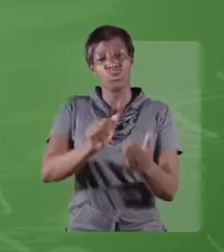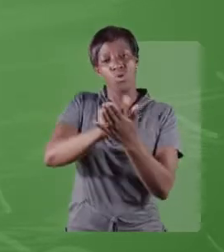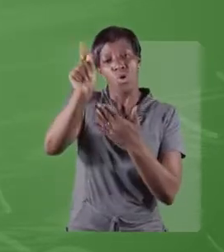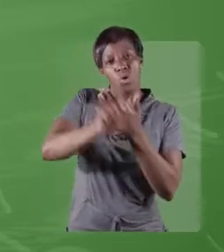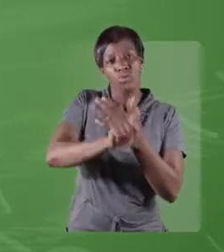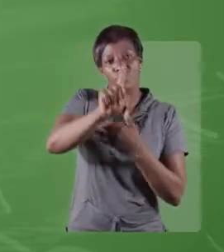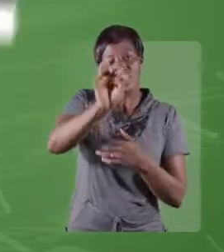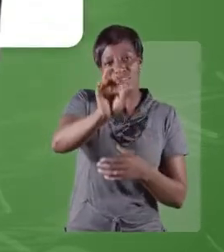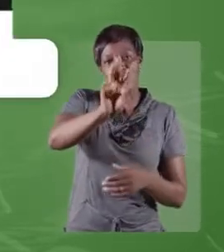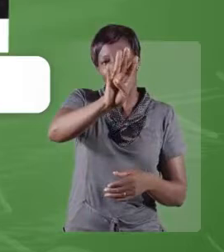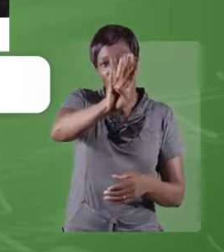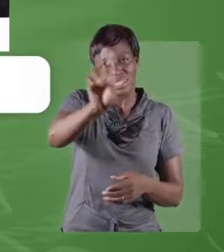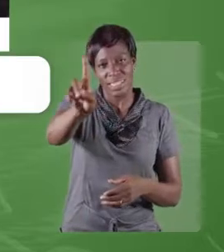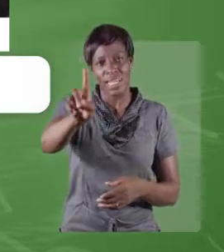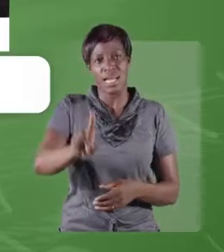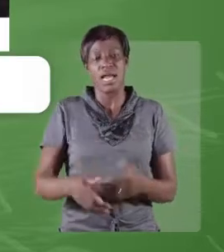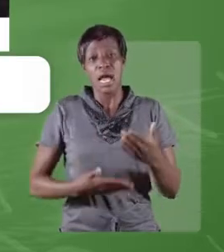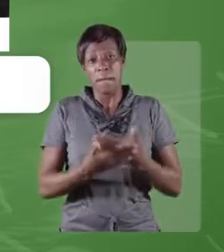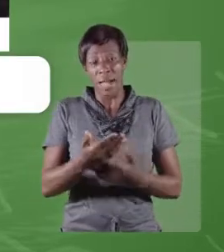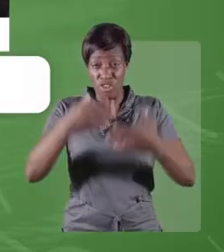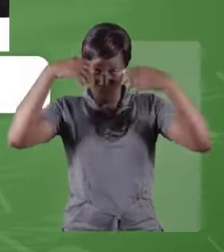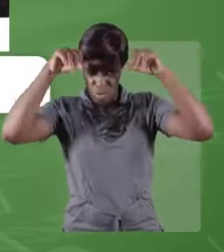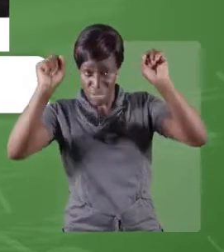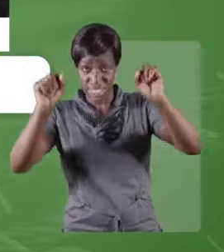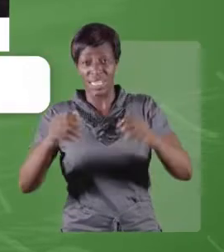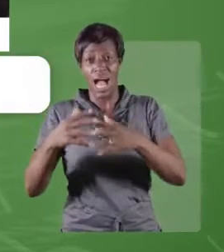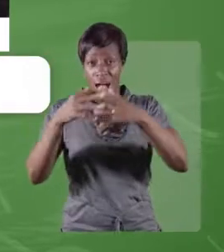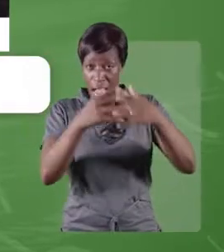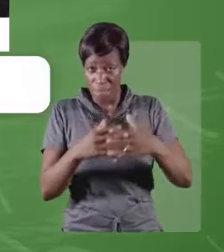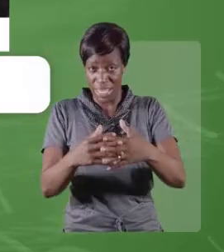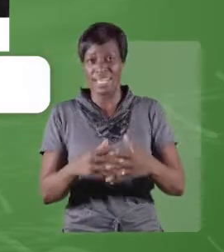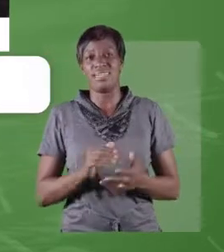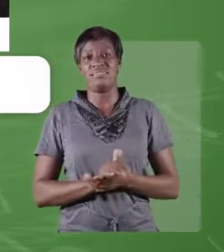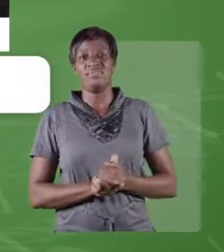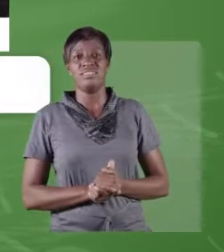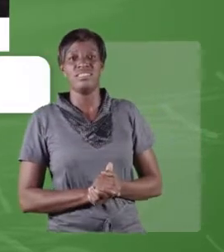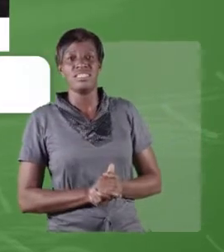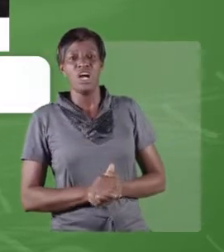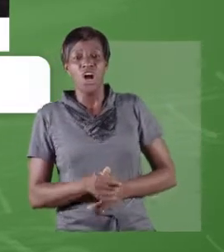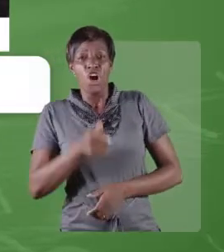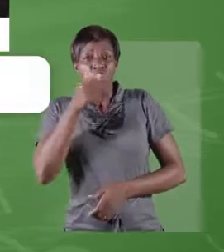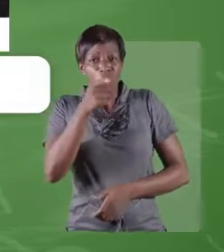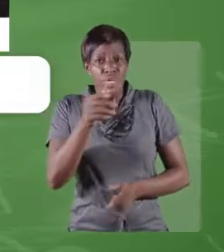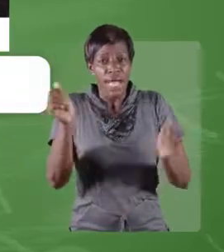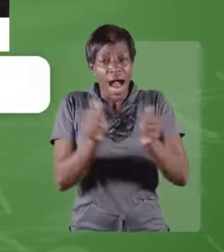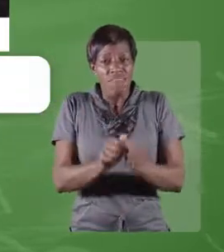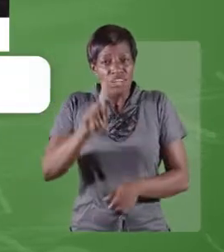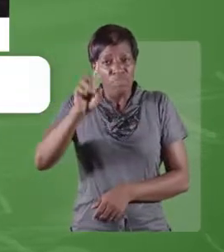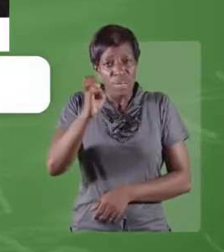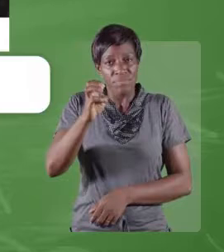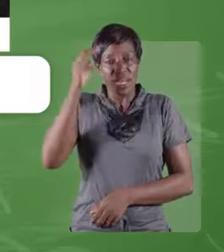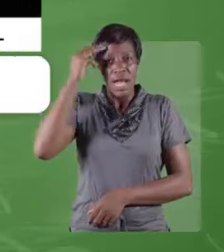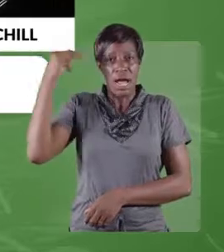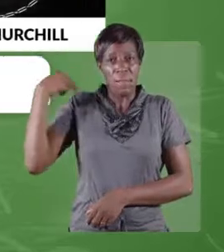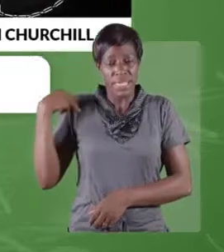1941 par le président américain Franklin Delano Roosevelt et le premier ministre